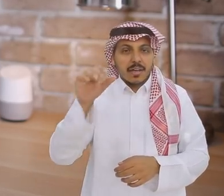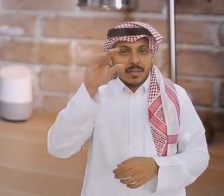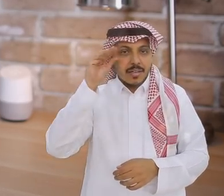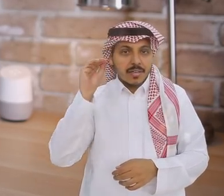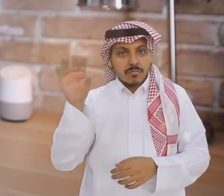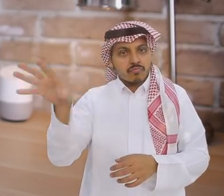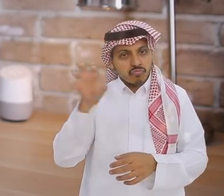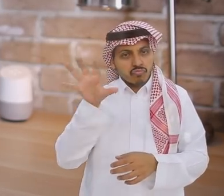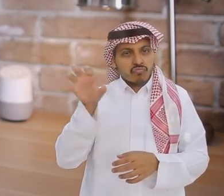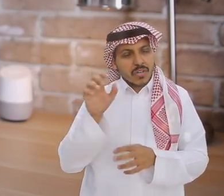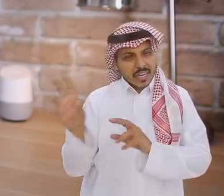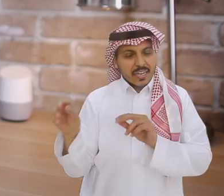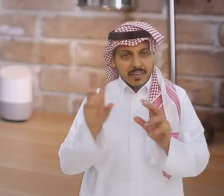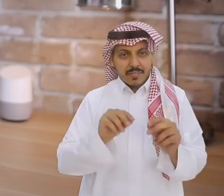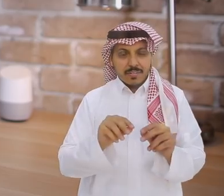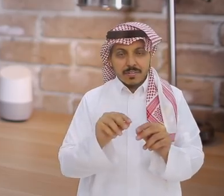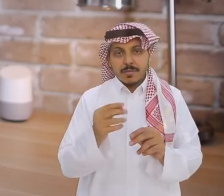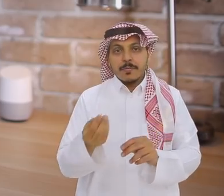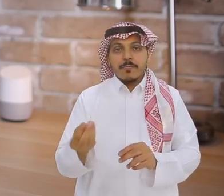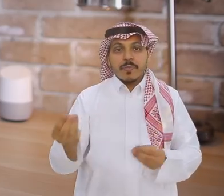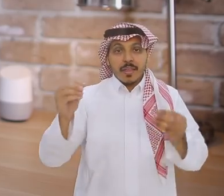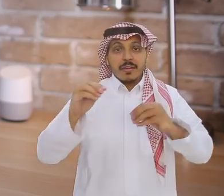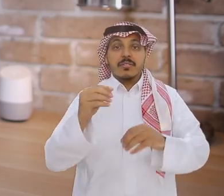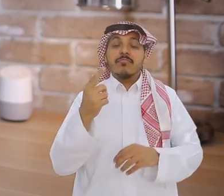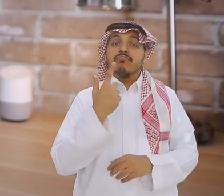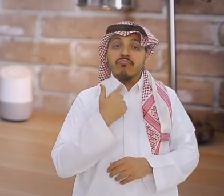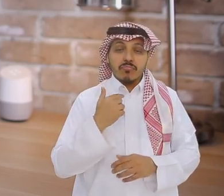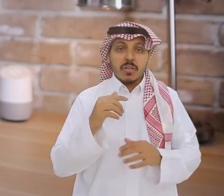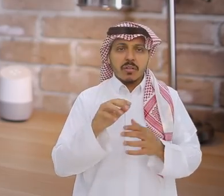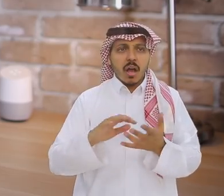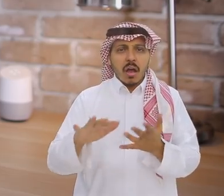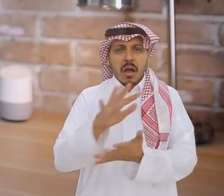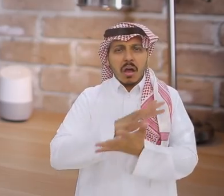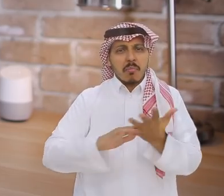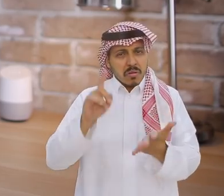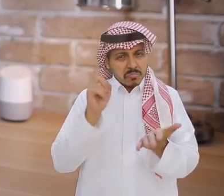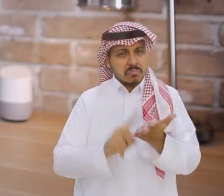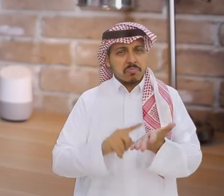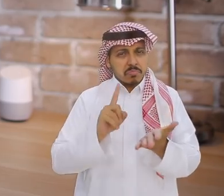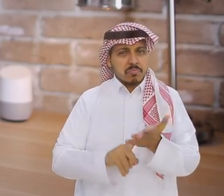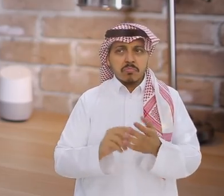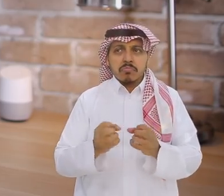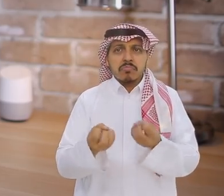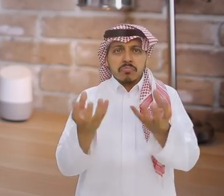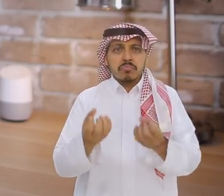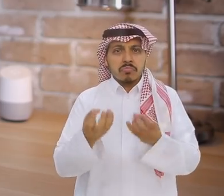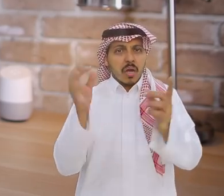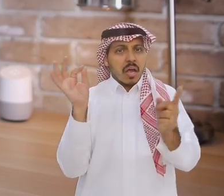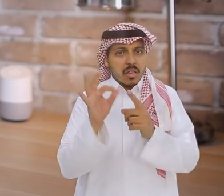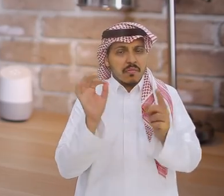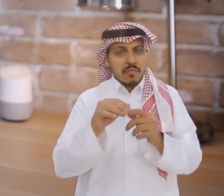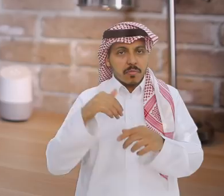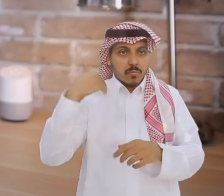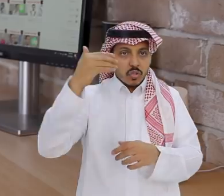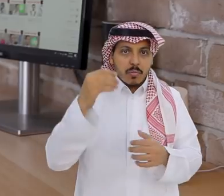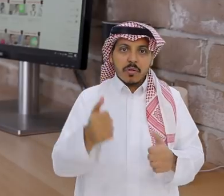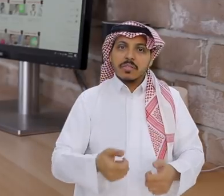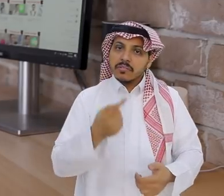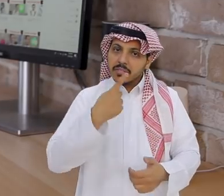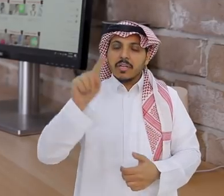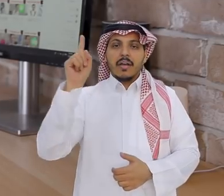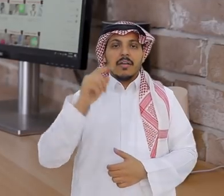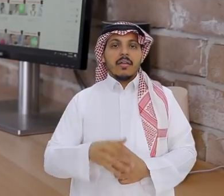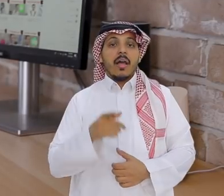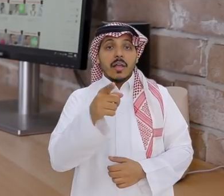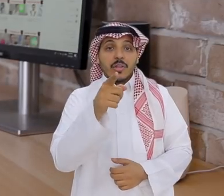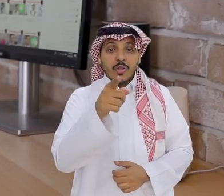منظومة النوت بالخصائص اللي فيها، وأتمنى تصح كثير من هذه الشائعات، وأتمنى الكونسبت نوعا ما يكون صحيح. وانتو